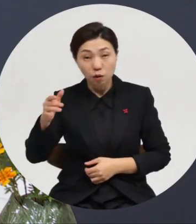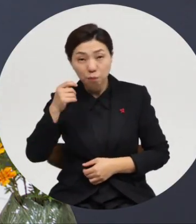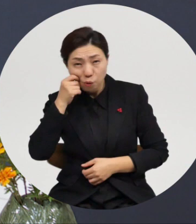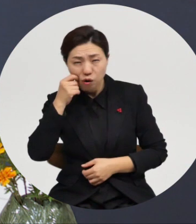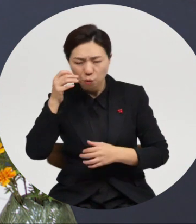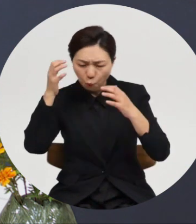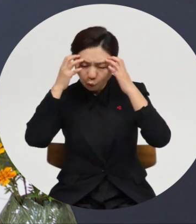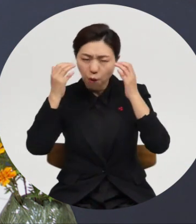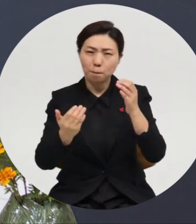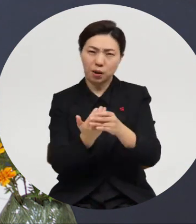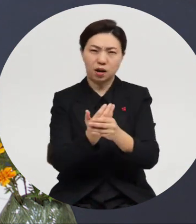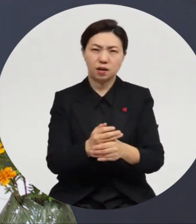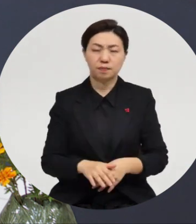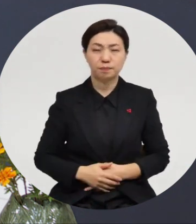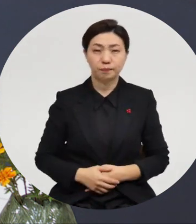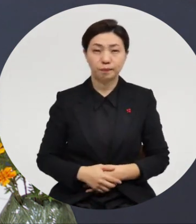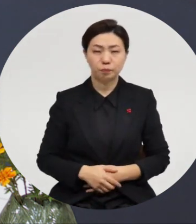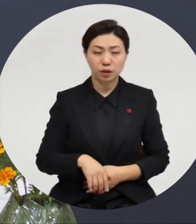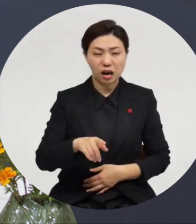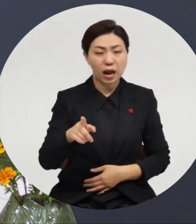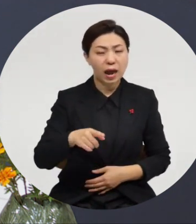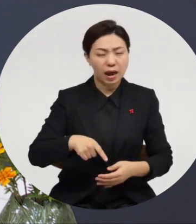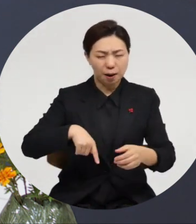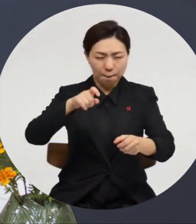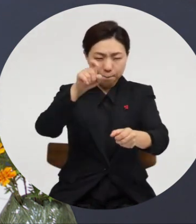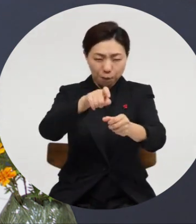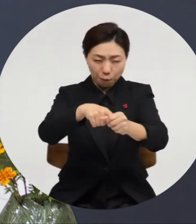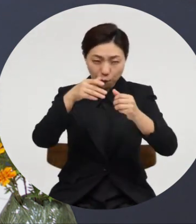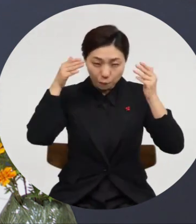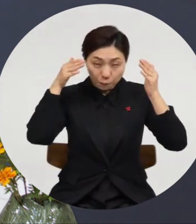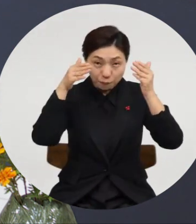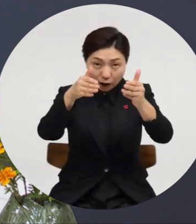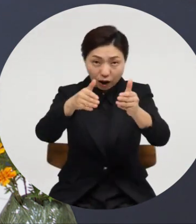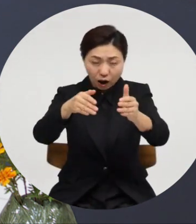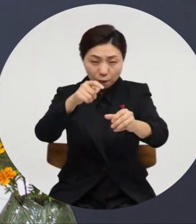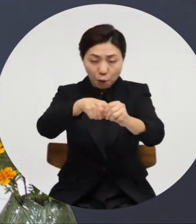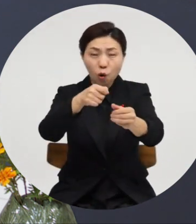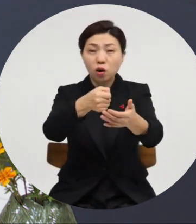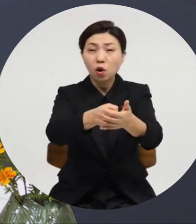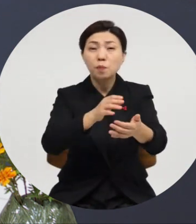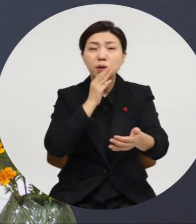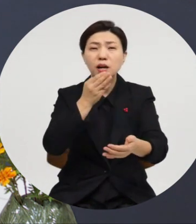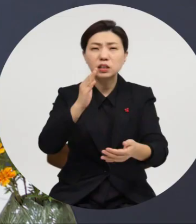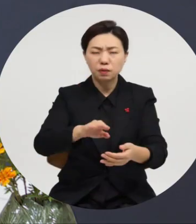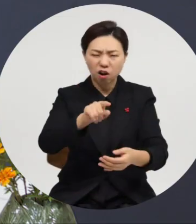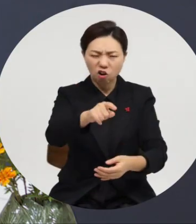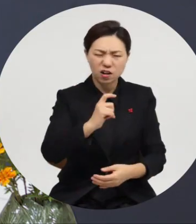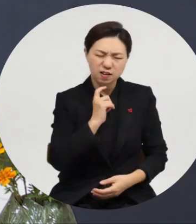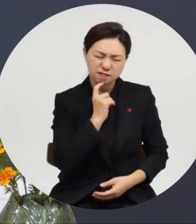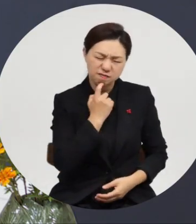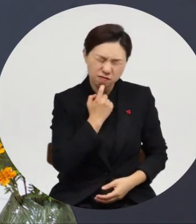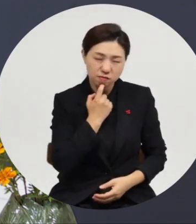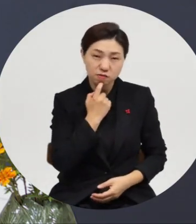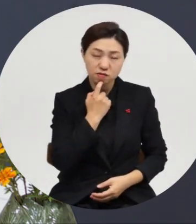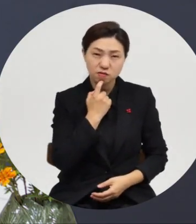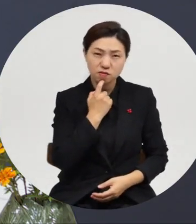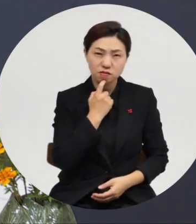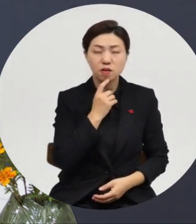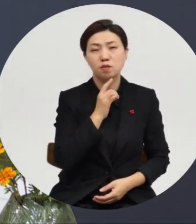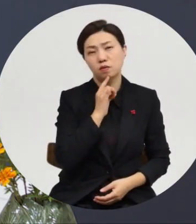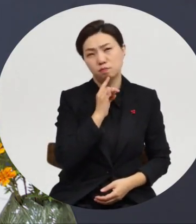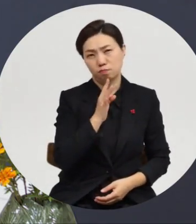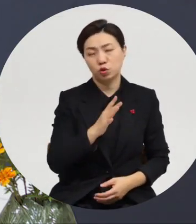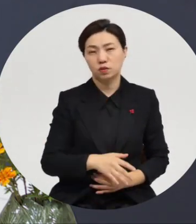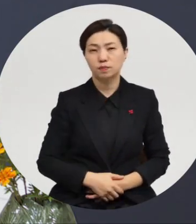괴로워진다. 그래서 이런 가야지 이것은 목표를 향한 거지만은 사실은